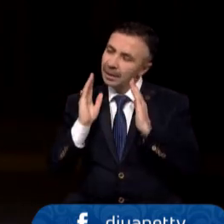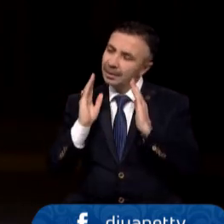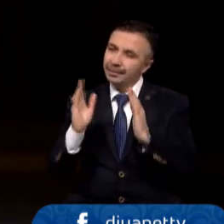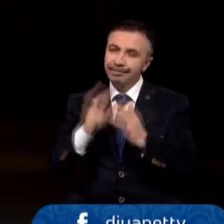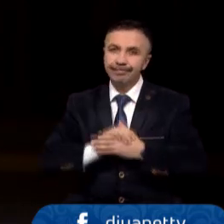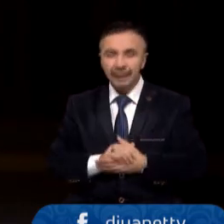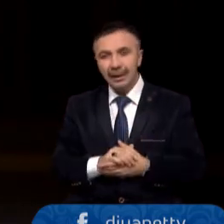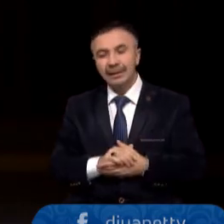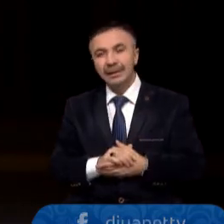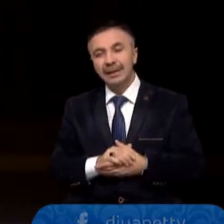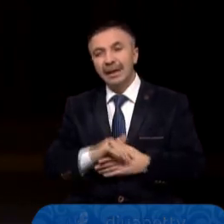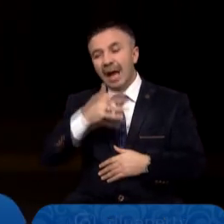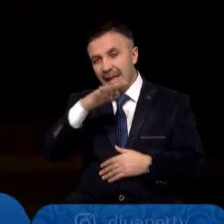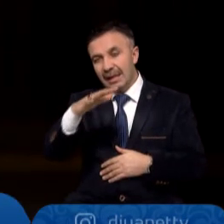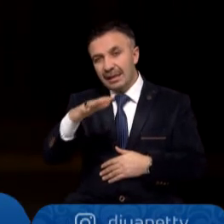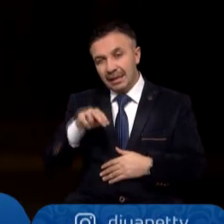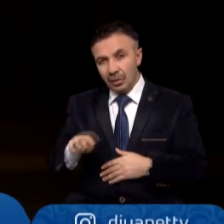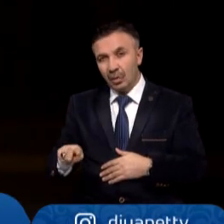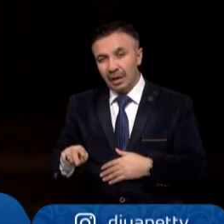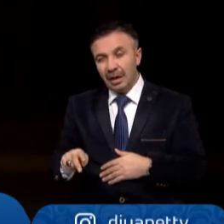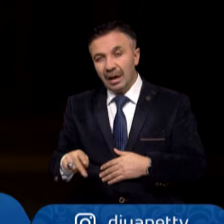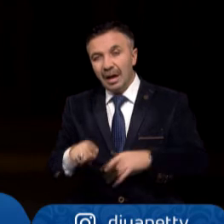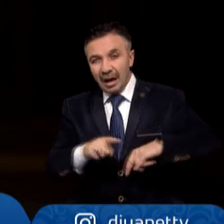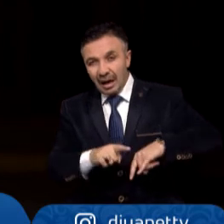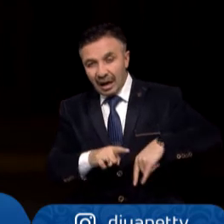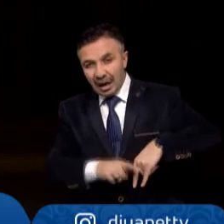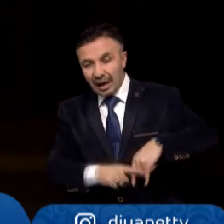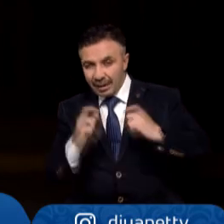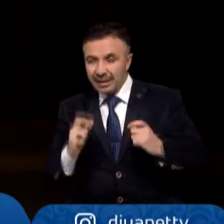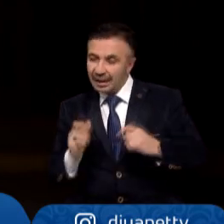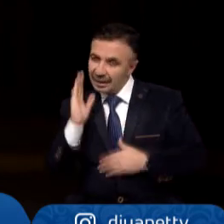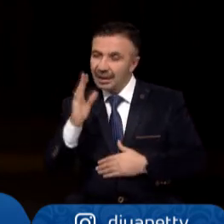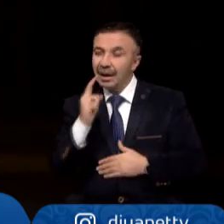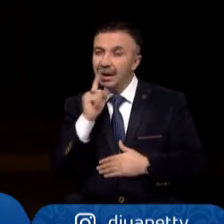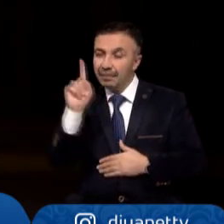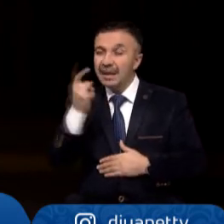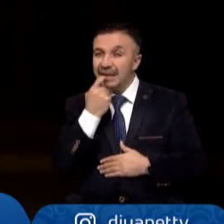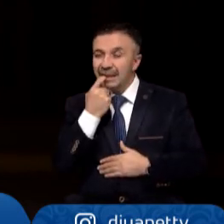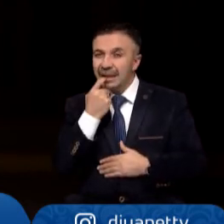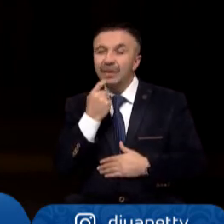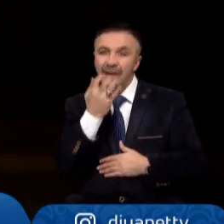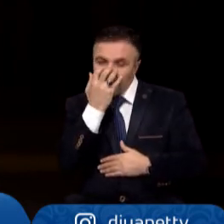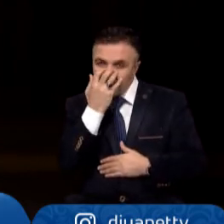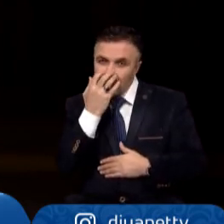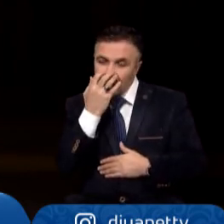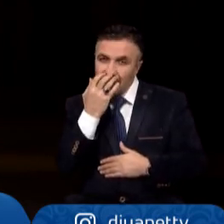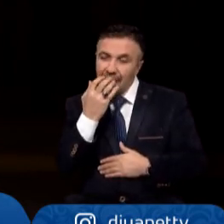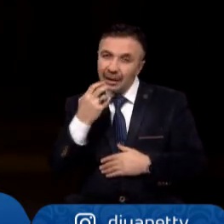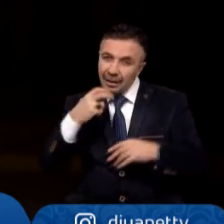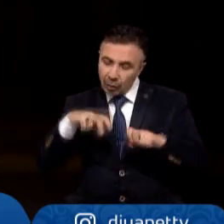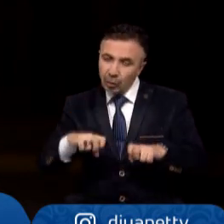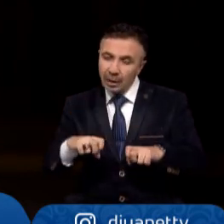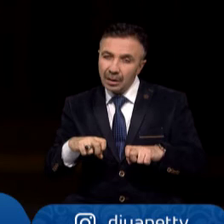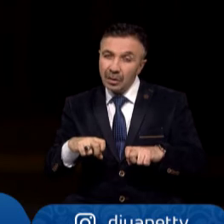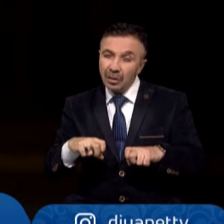bu yollara düştüler ve deniz yoluyla Habeşistan'a gittiler Bir yıl orada kaldılar